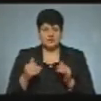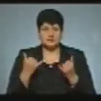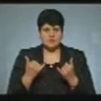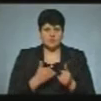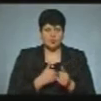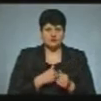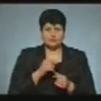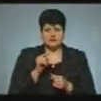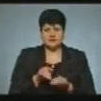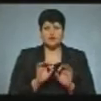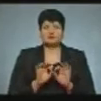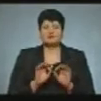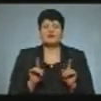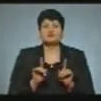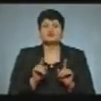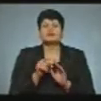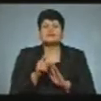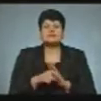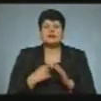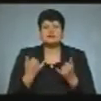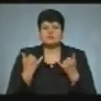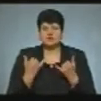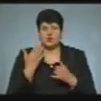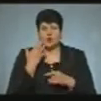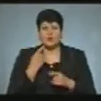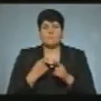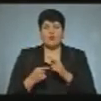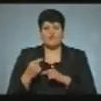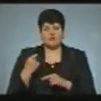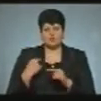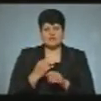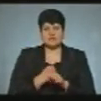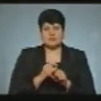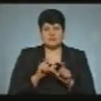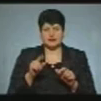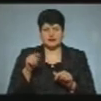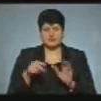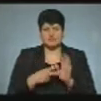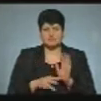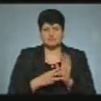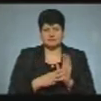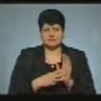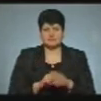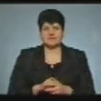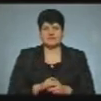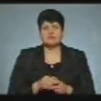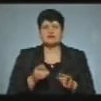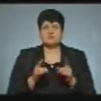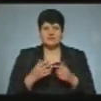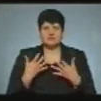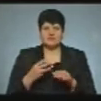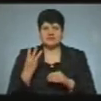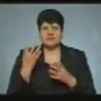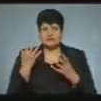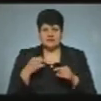хочу, щоб ти розповіла, що ти дізналася сьогодні, коли повернулася з аптеки номер 78. Справді, ми вже третій